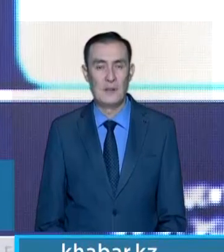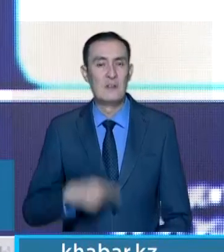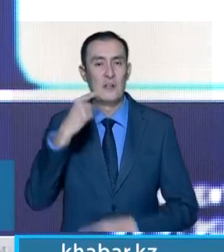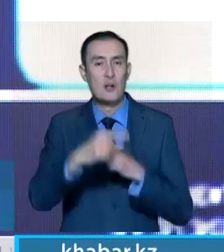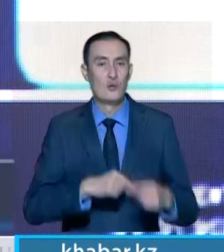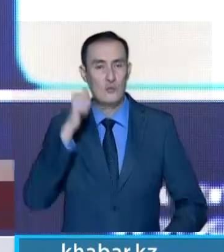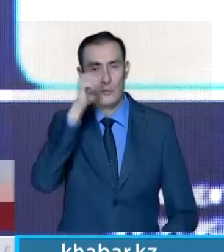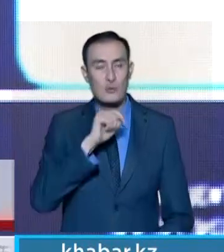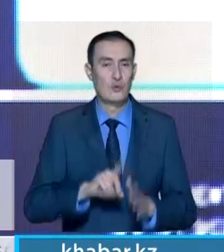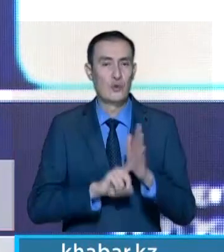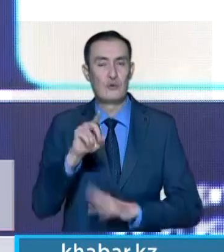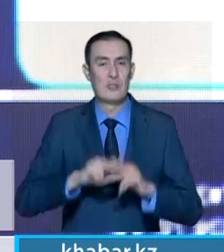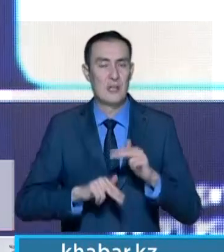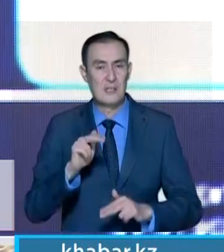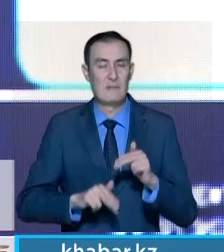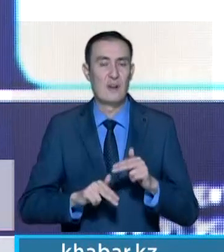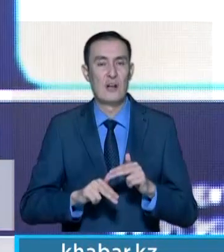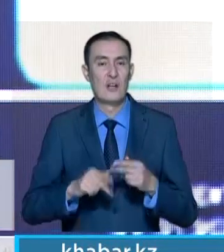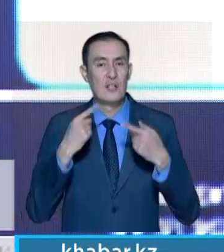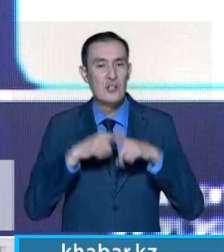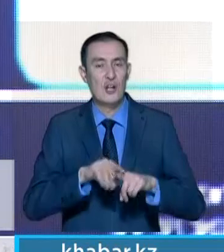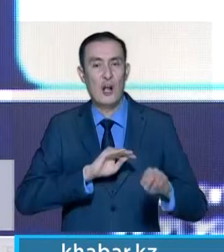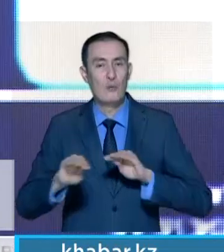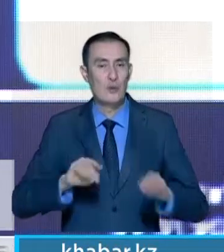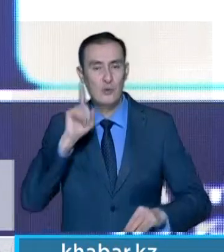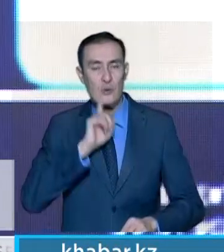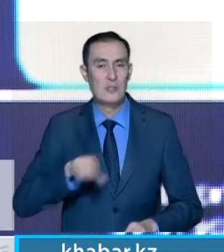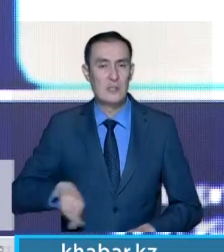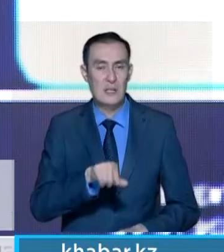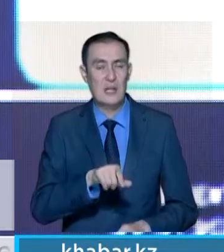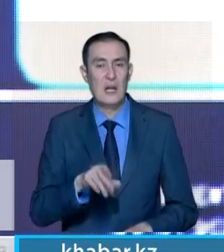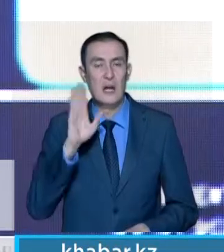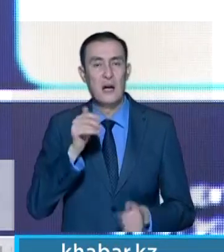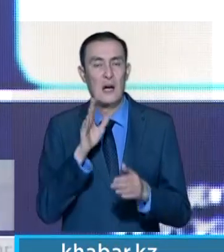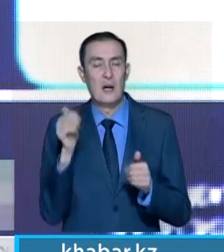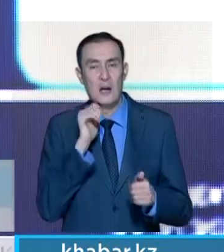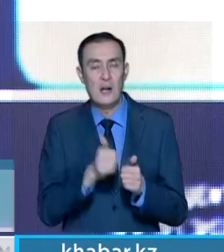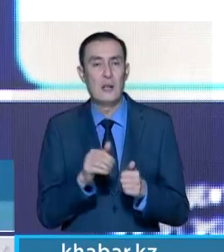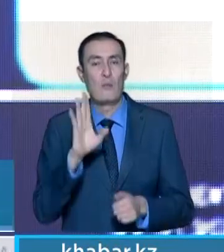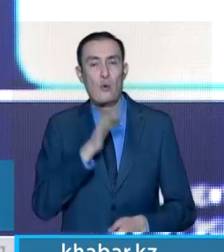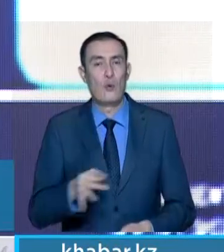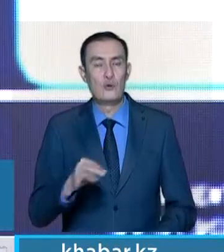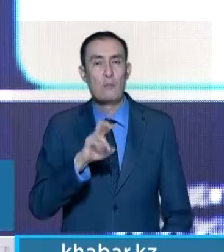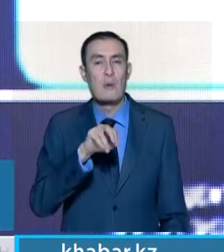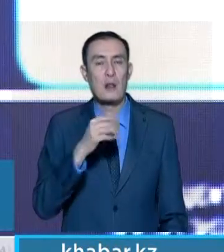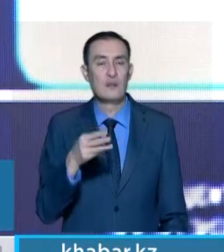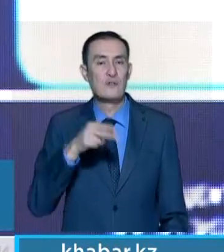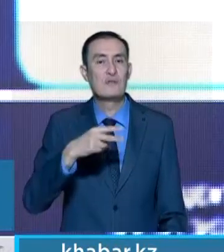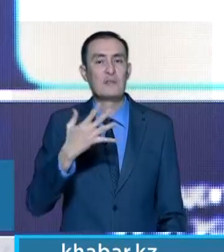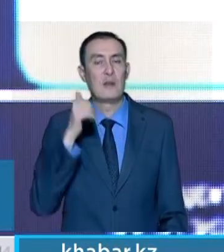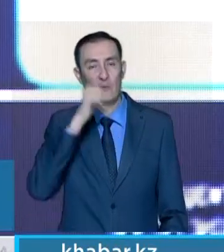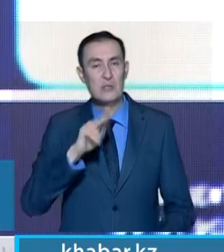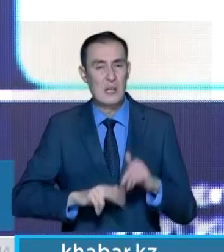В следующем году начнется строительство инженерно-коммуникационных сетей на побережье озера Балхаш. С 2025 года